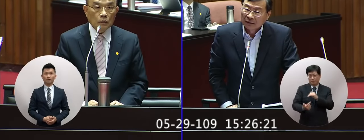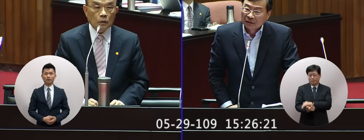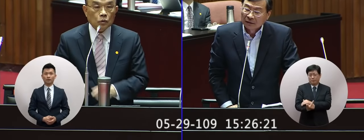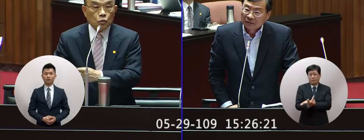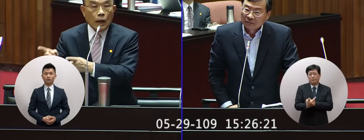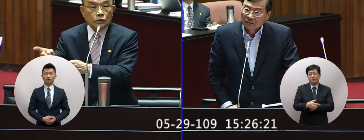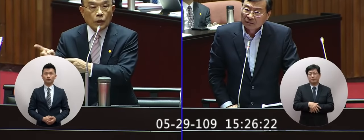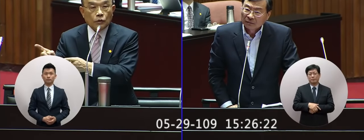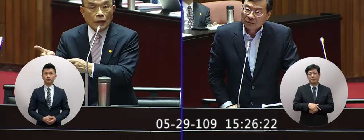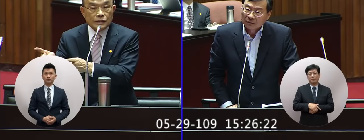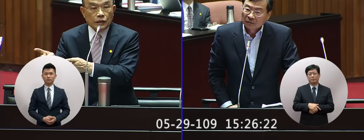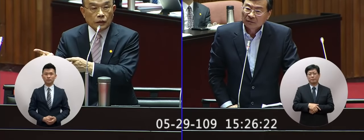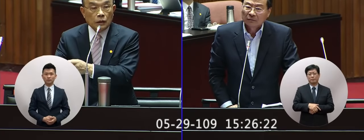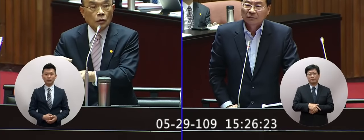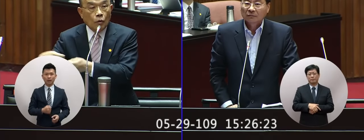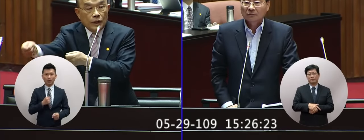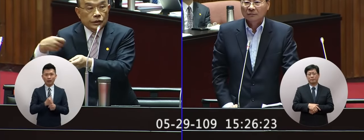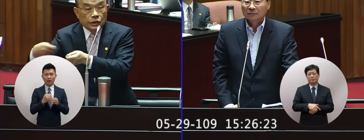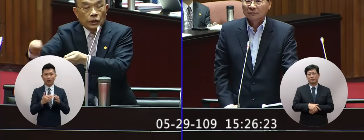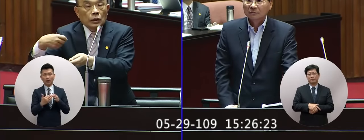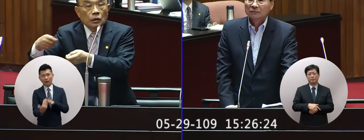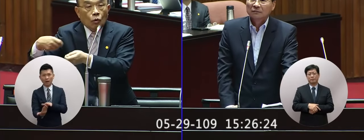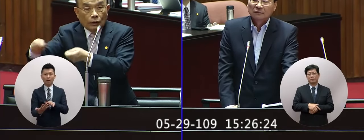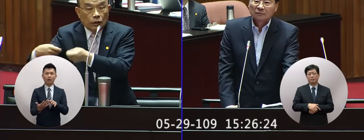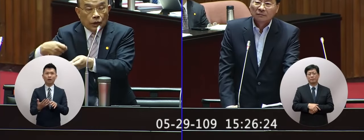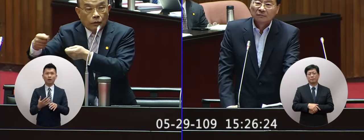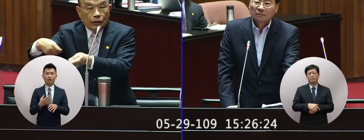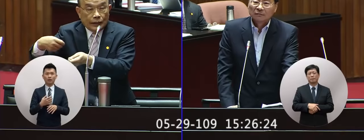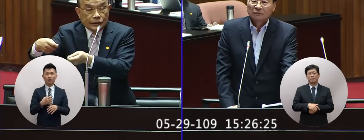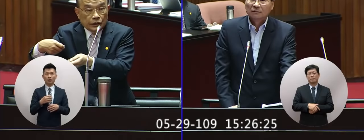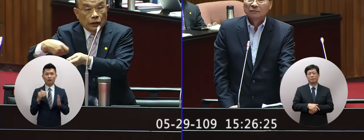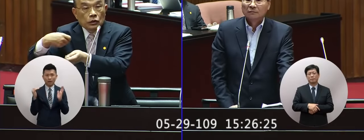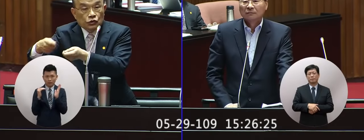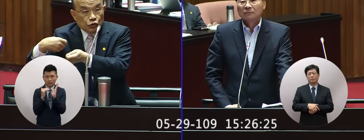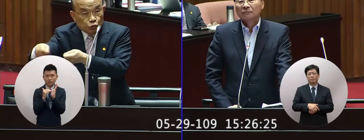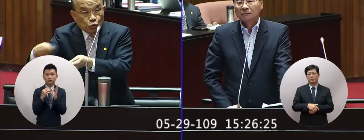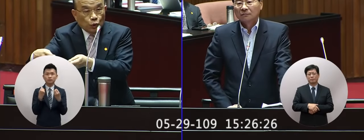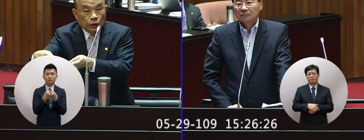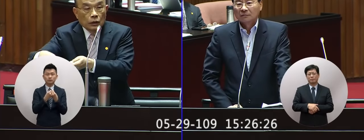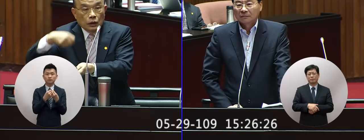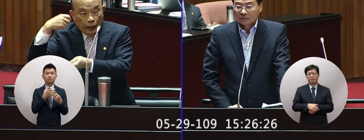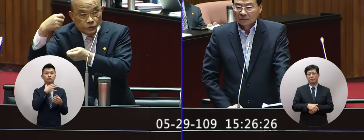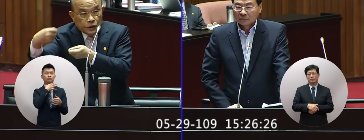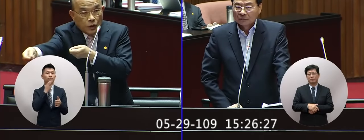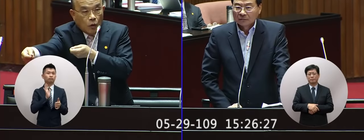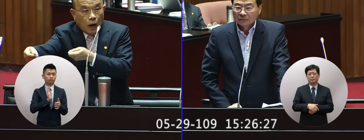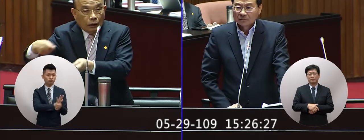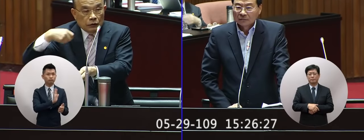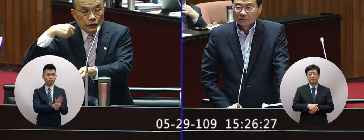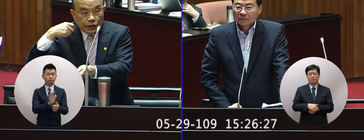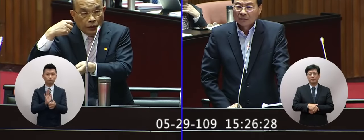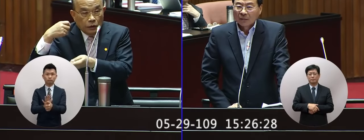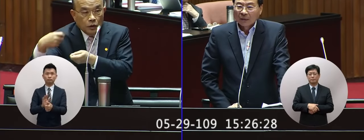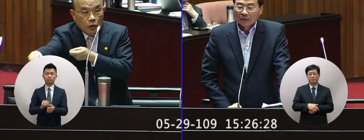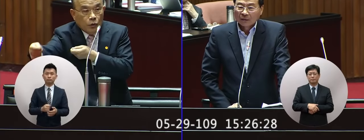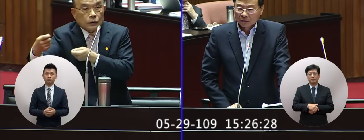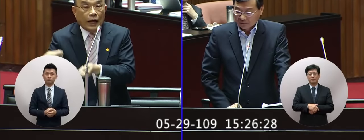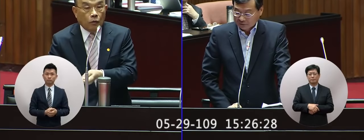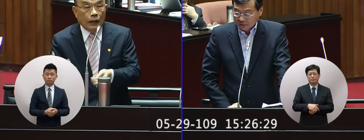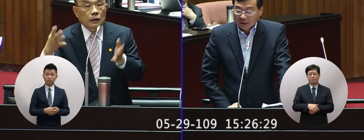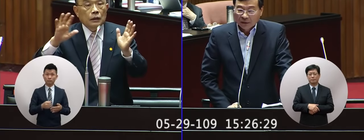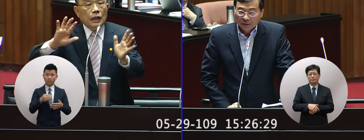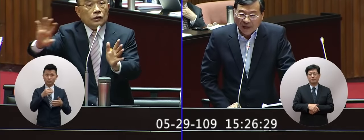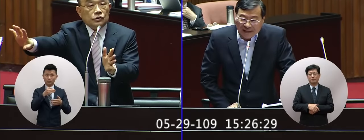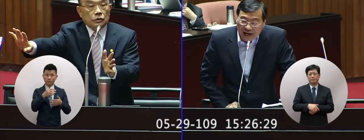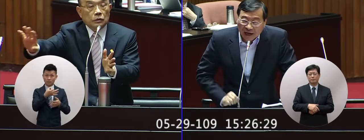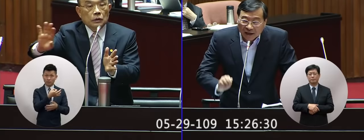快。 断炊断气的，我们已经快断炊快断气的是纾困，既有花钱又有